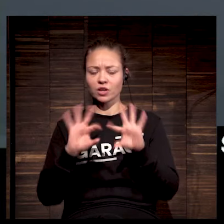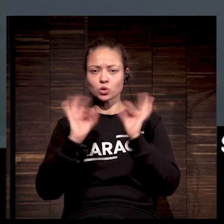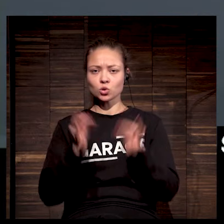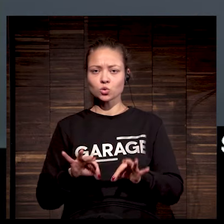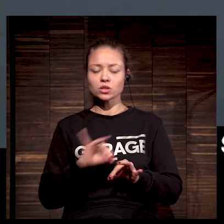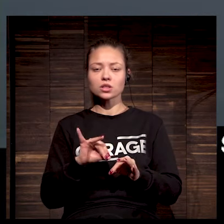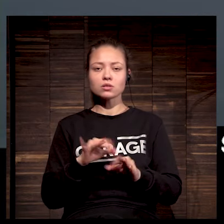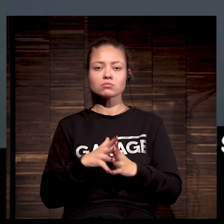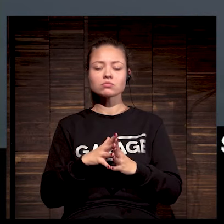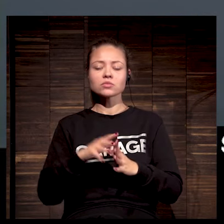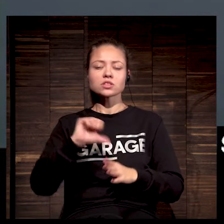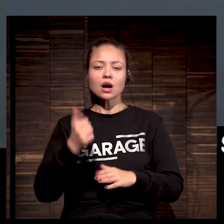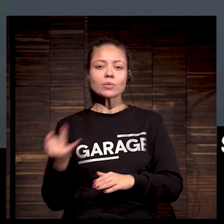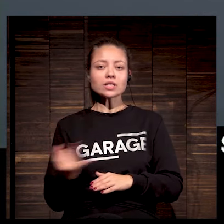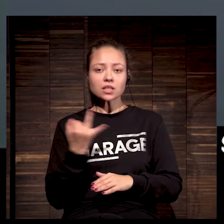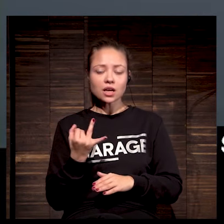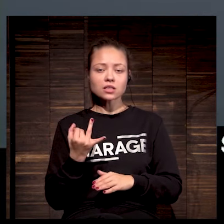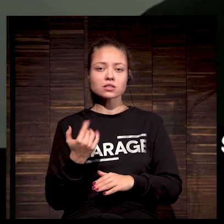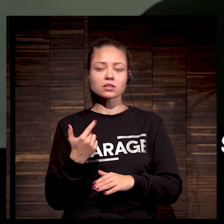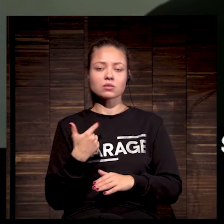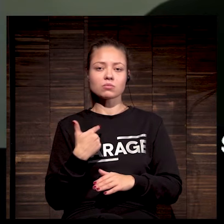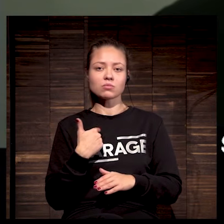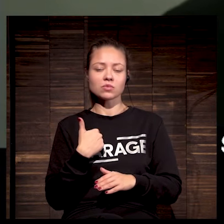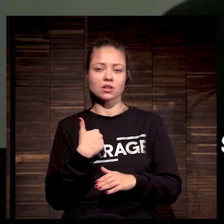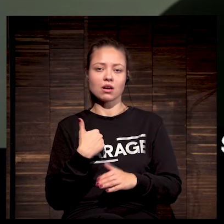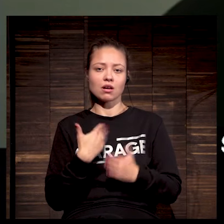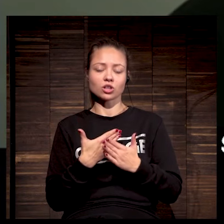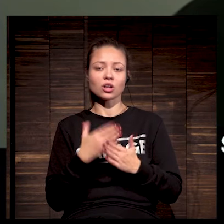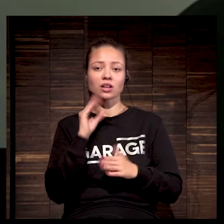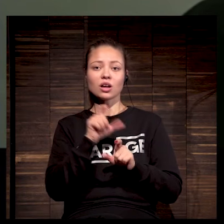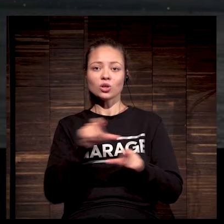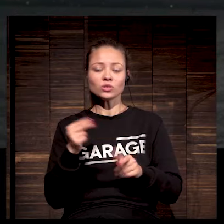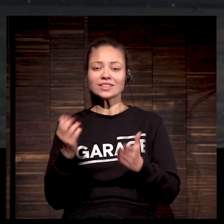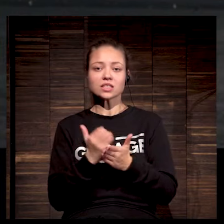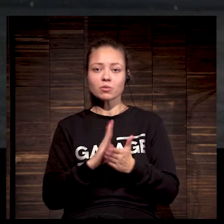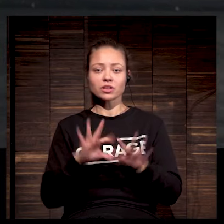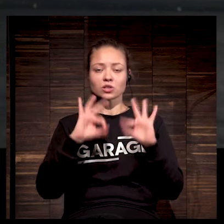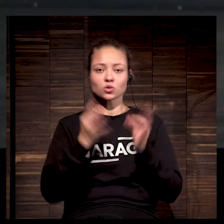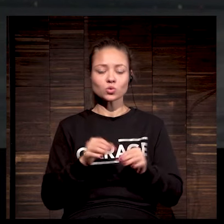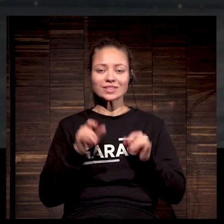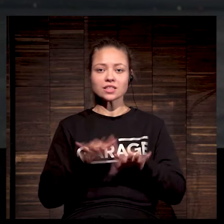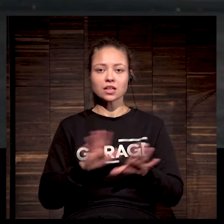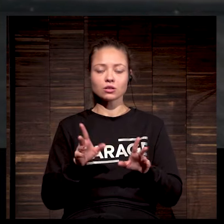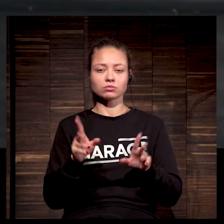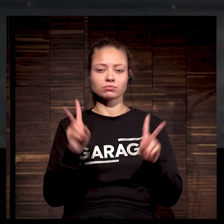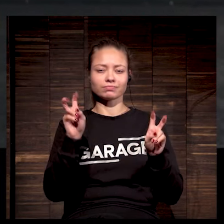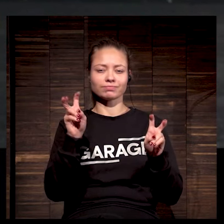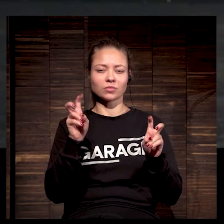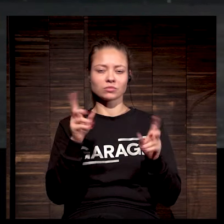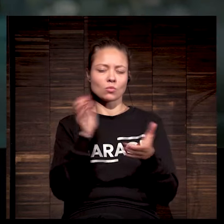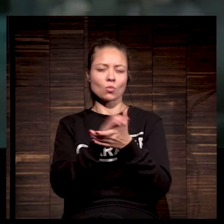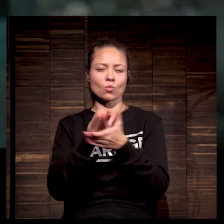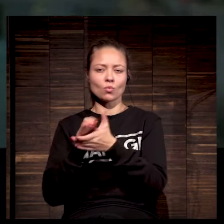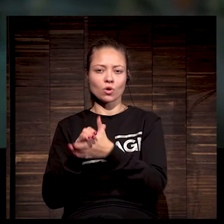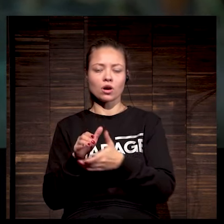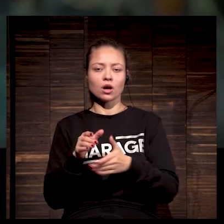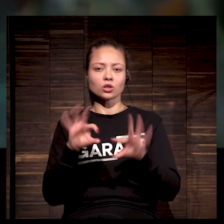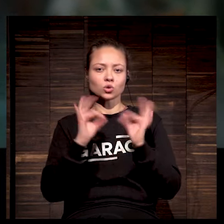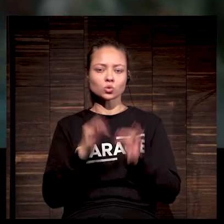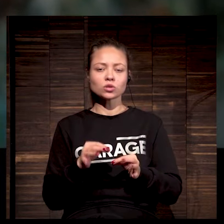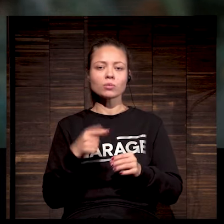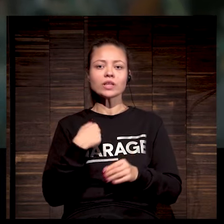интереснее всего мне когда люди не зарабатывают на искусстве они делают какой-то узнаваемое искусство мне интересен этот момент встречи